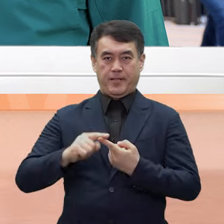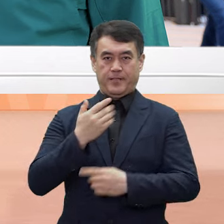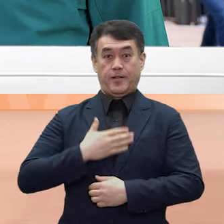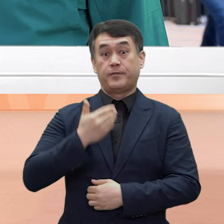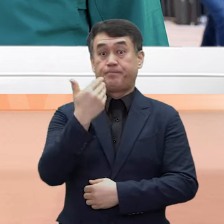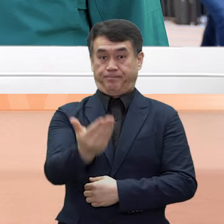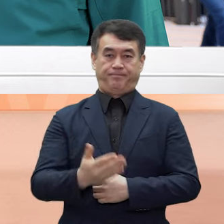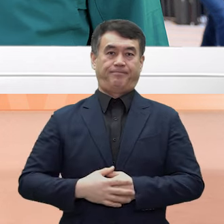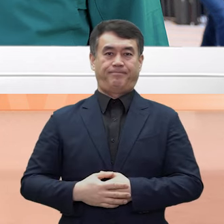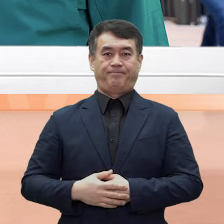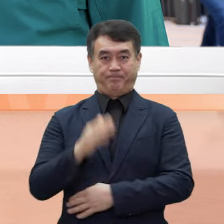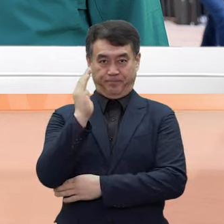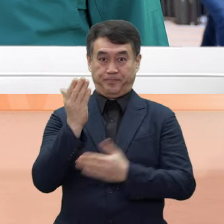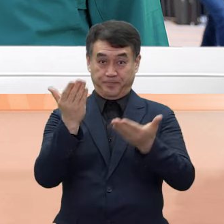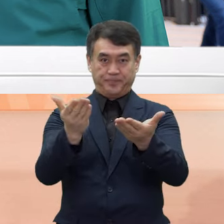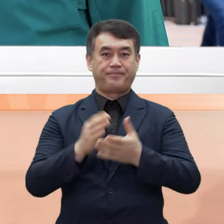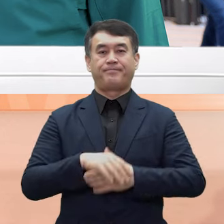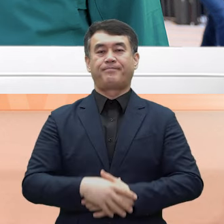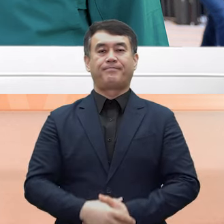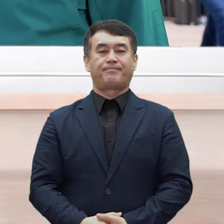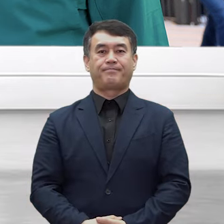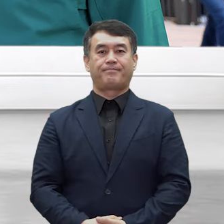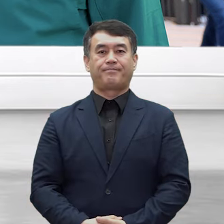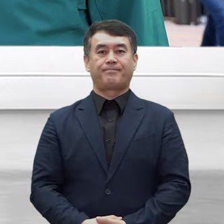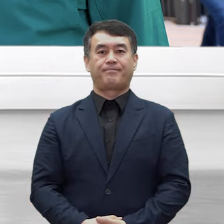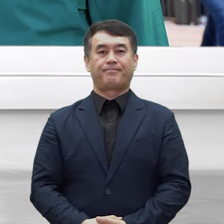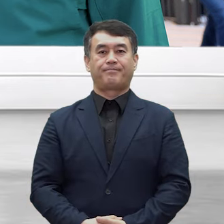전했는데요 그 소식 자세히